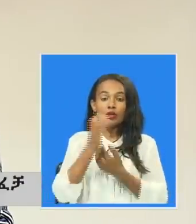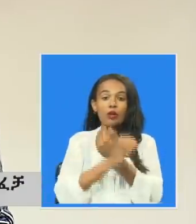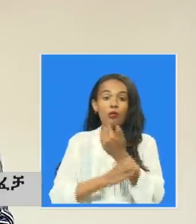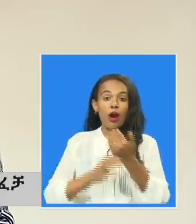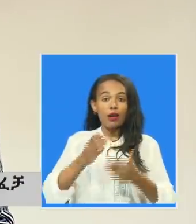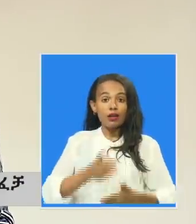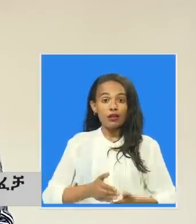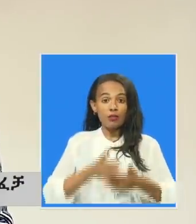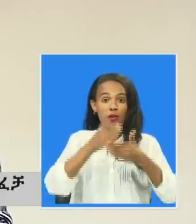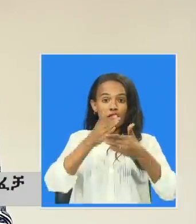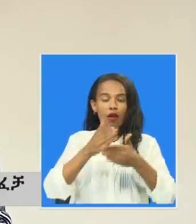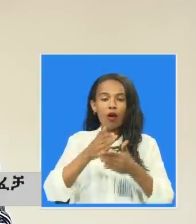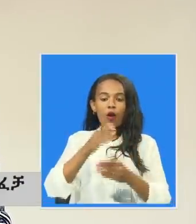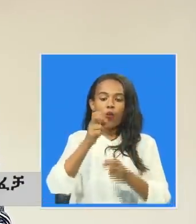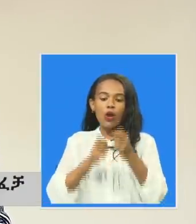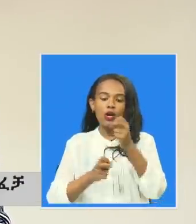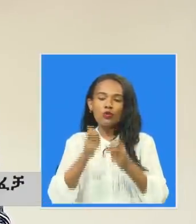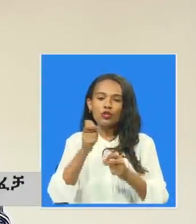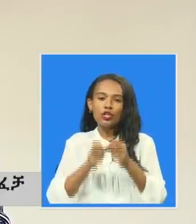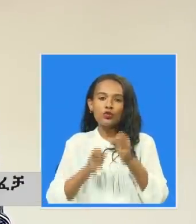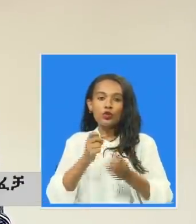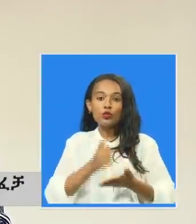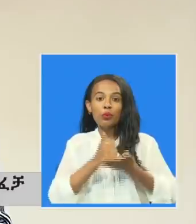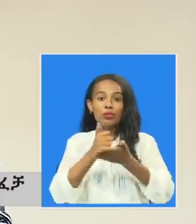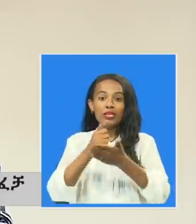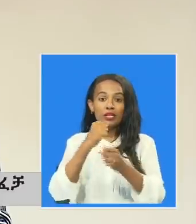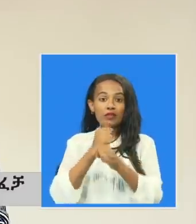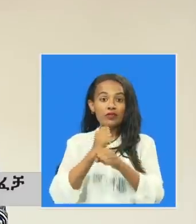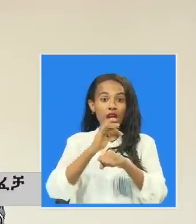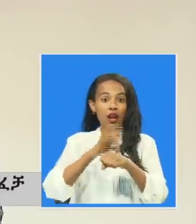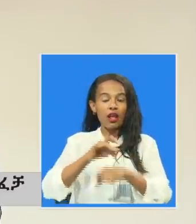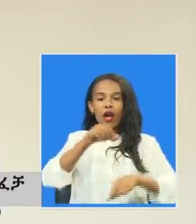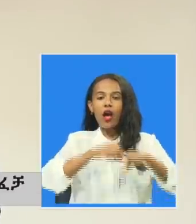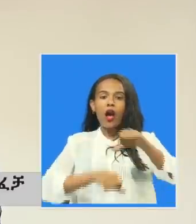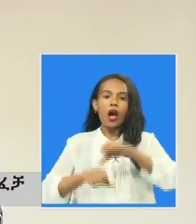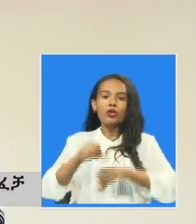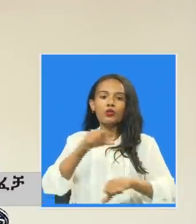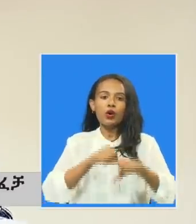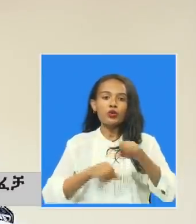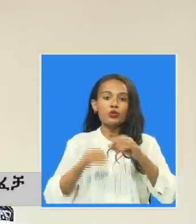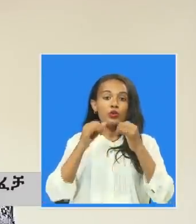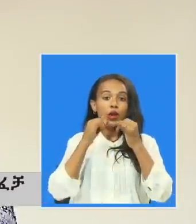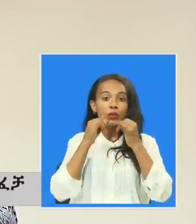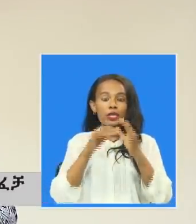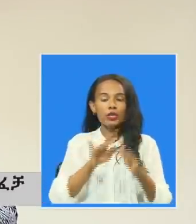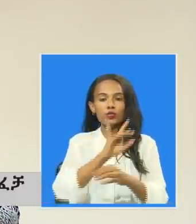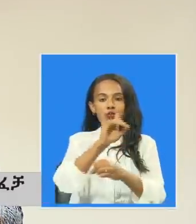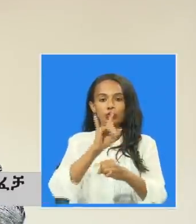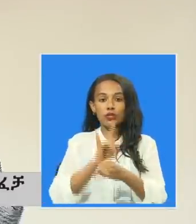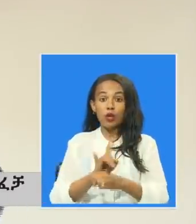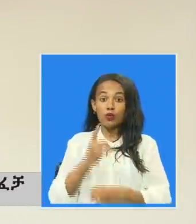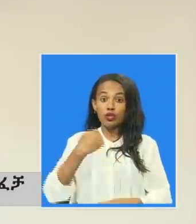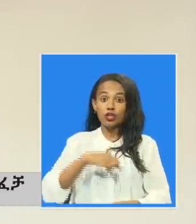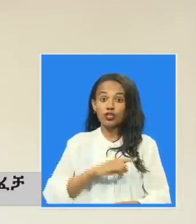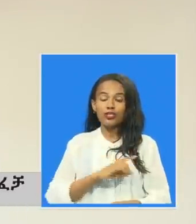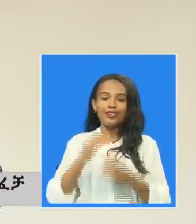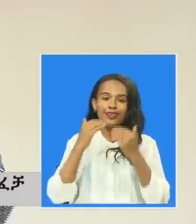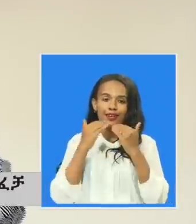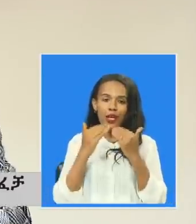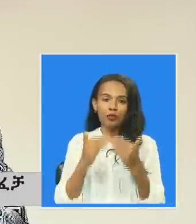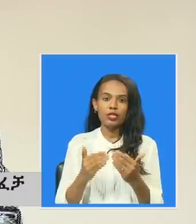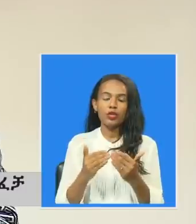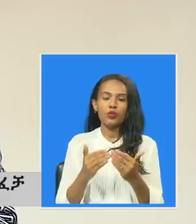ግንባታና ወገኖቻቸውን በመደገፍ ስራ ላይ አስተዋጽኦ ያበረከቱ ዜጎቻችንን